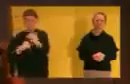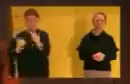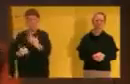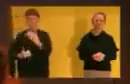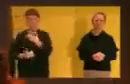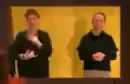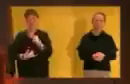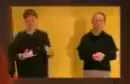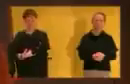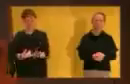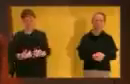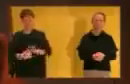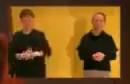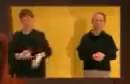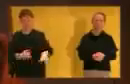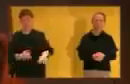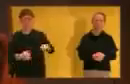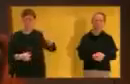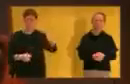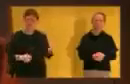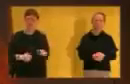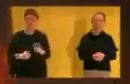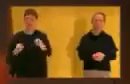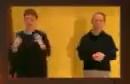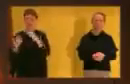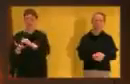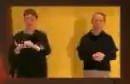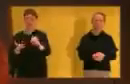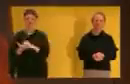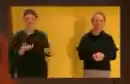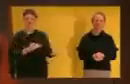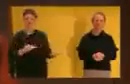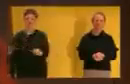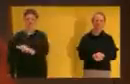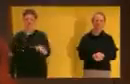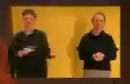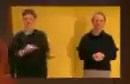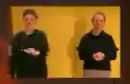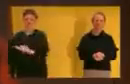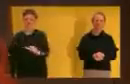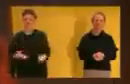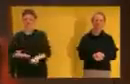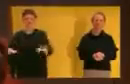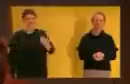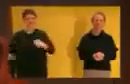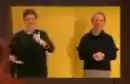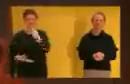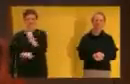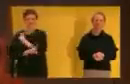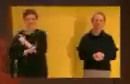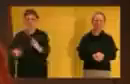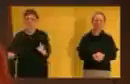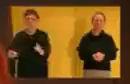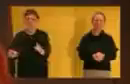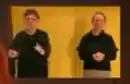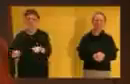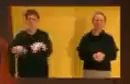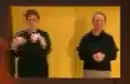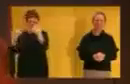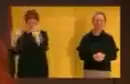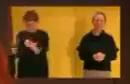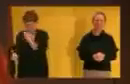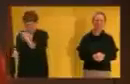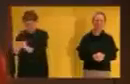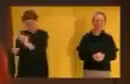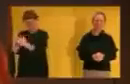Kinder wieder in die Schule zu bringen. Wie verfahren Sie damit? Warum wird dieser Standort, weil es wahrscheinlich der größte ist,